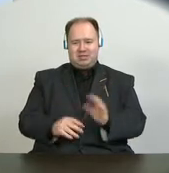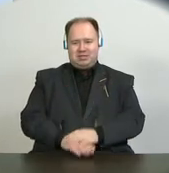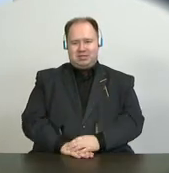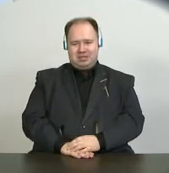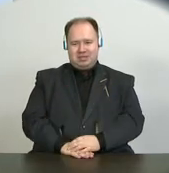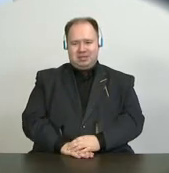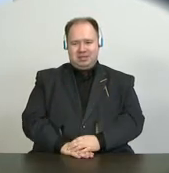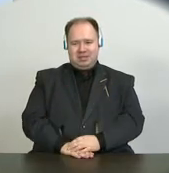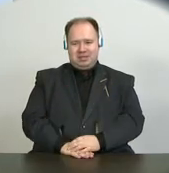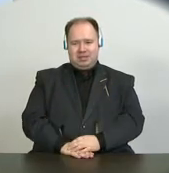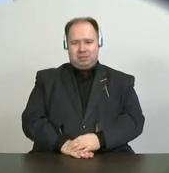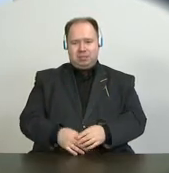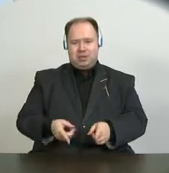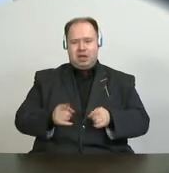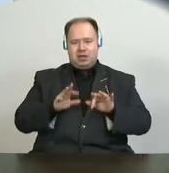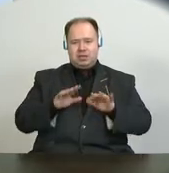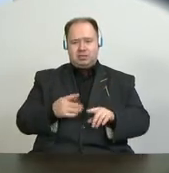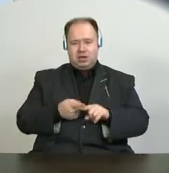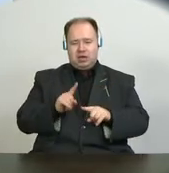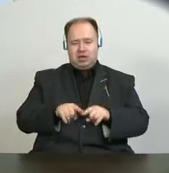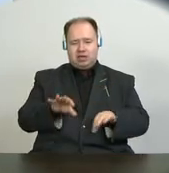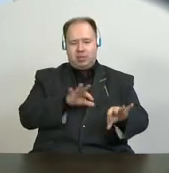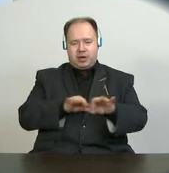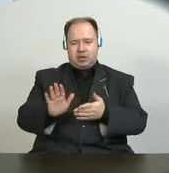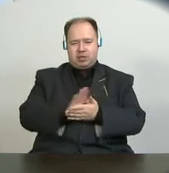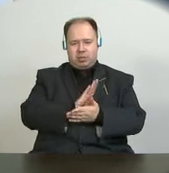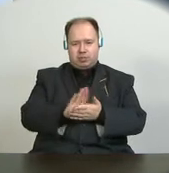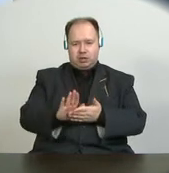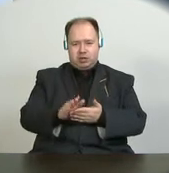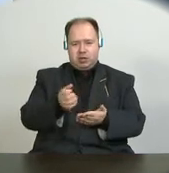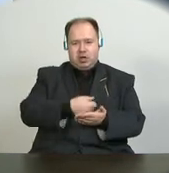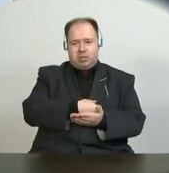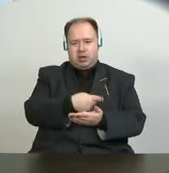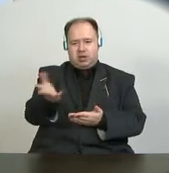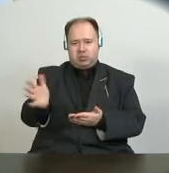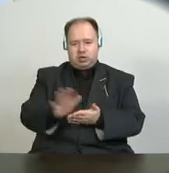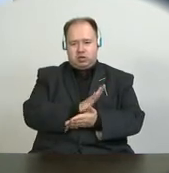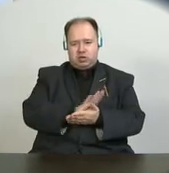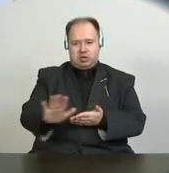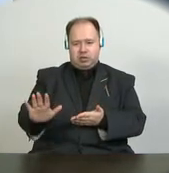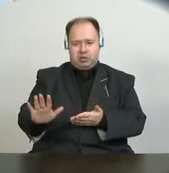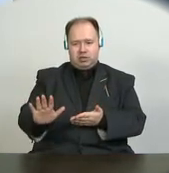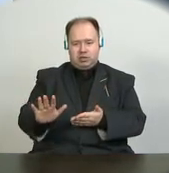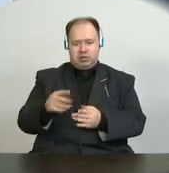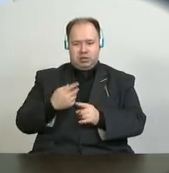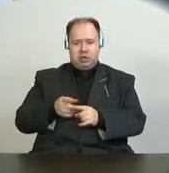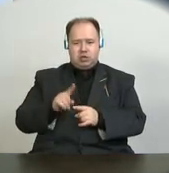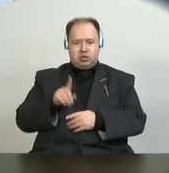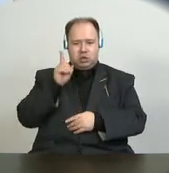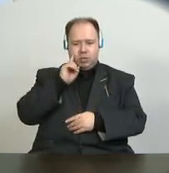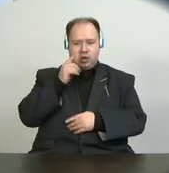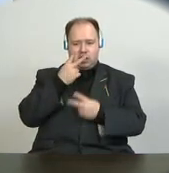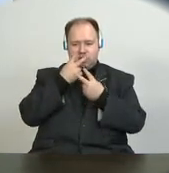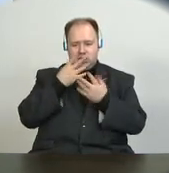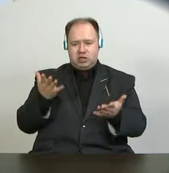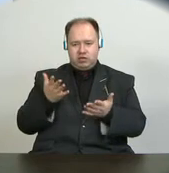ну на самом деле так как это все проект бесплатные мы распространим абсолютно бесплатно потому что ну как бы покажет и я не